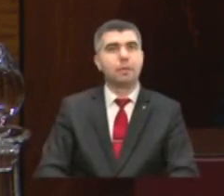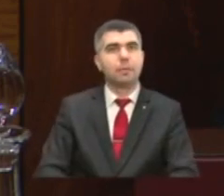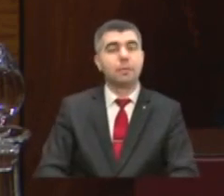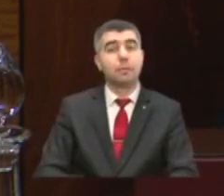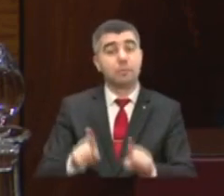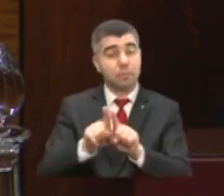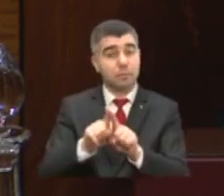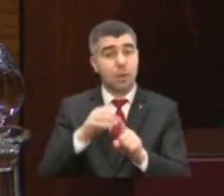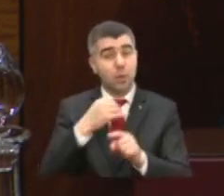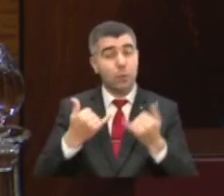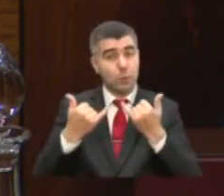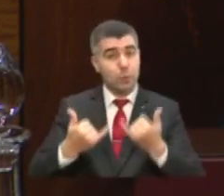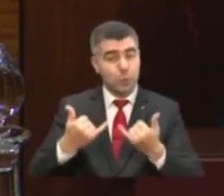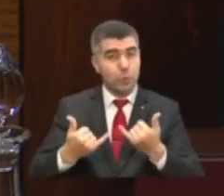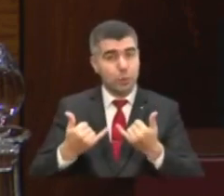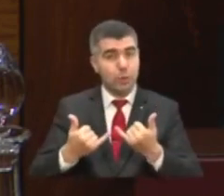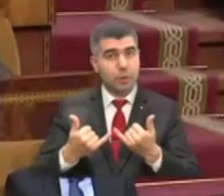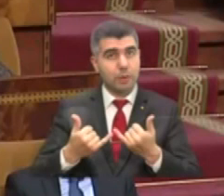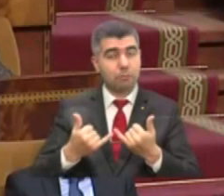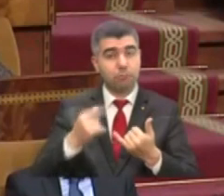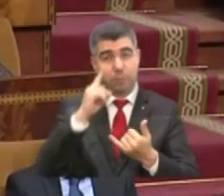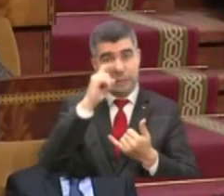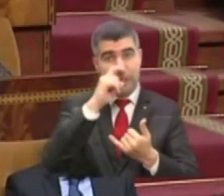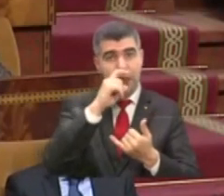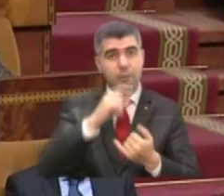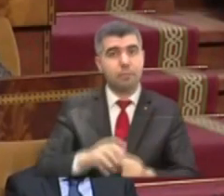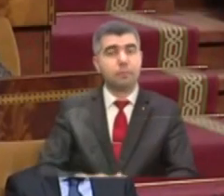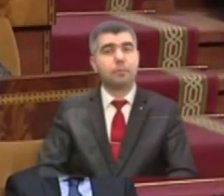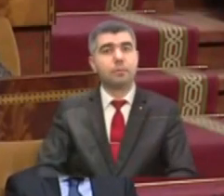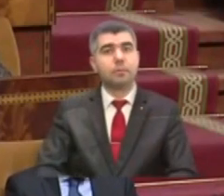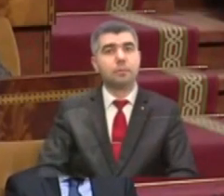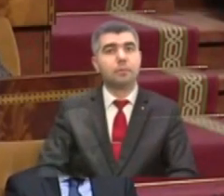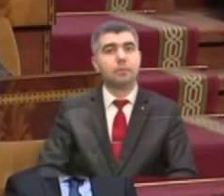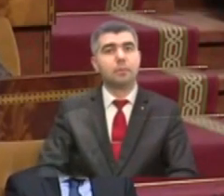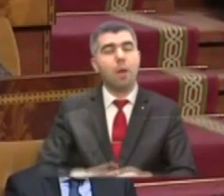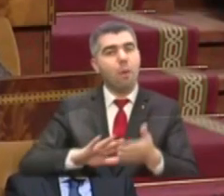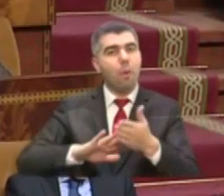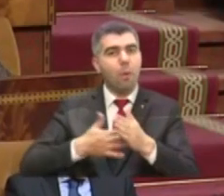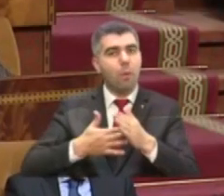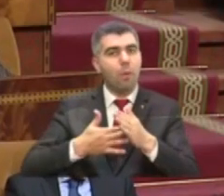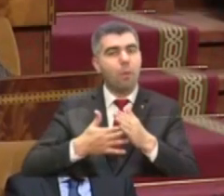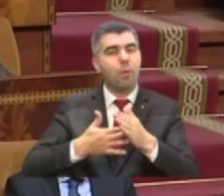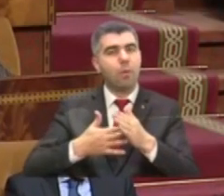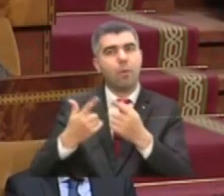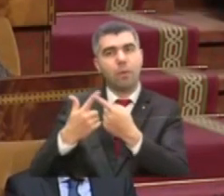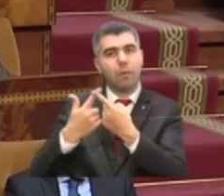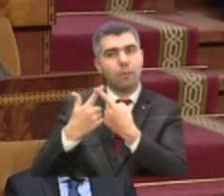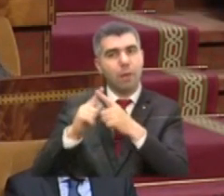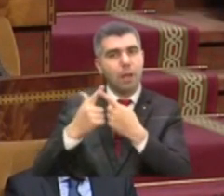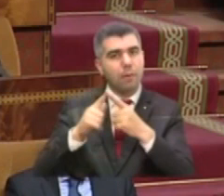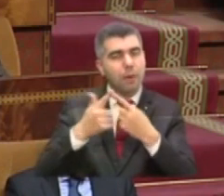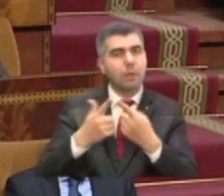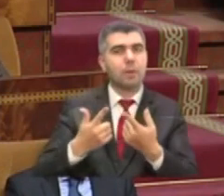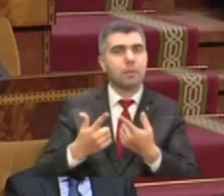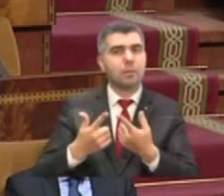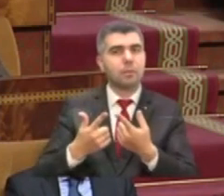المسؤولية ملقاة، مسؤولية التاريخ ملقاة على كل الأطراف